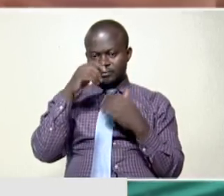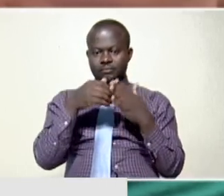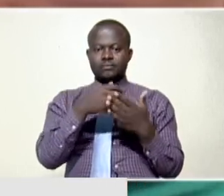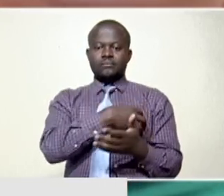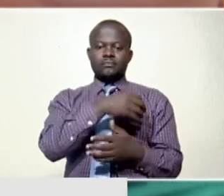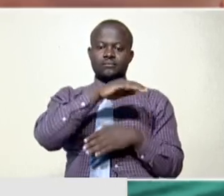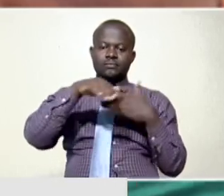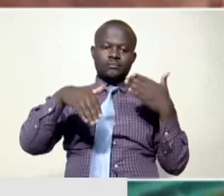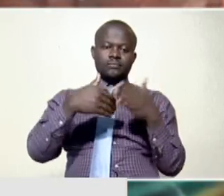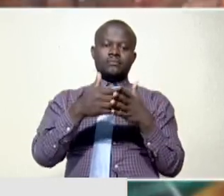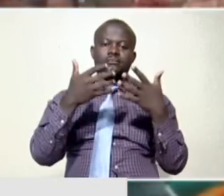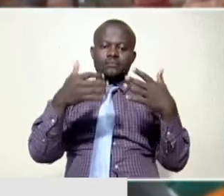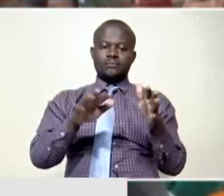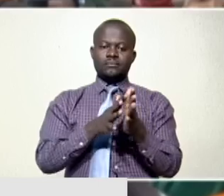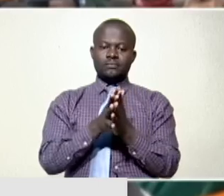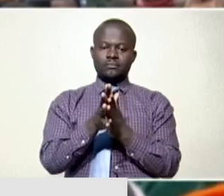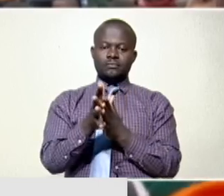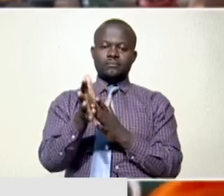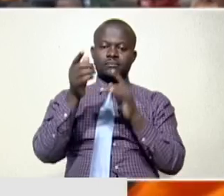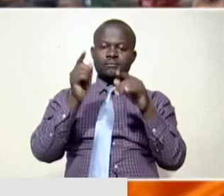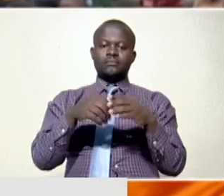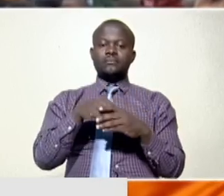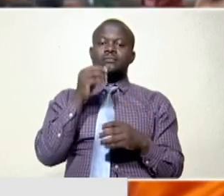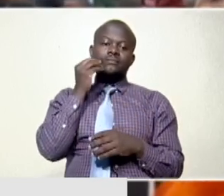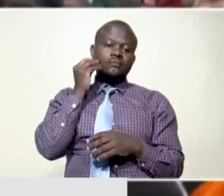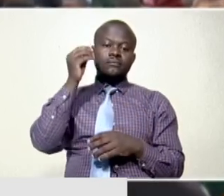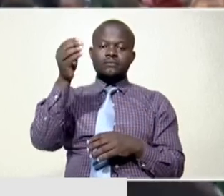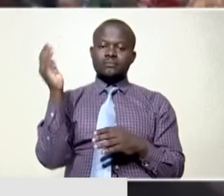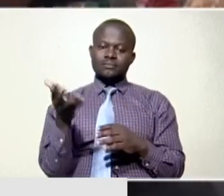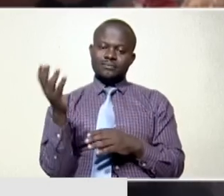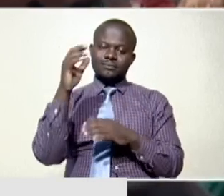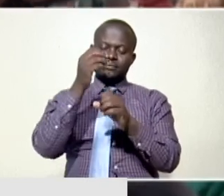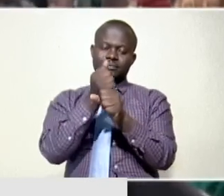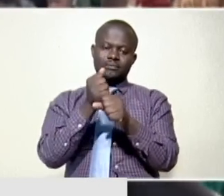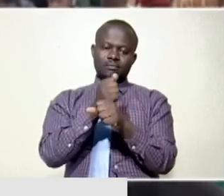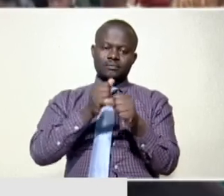umutungo wose awumarira ku nshoreke. Nasanze kwa data kuko batemaga ikawa zose